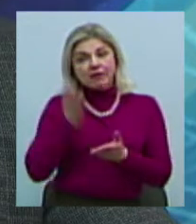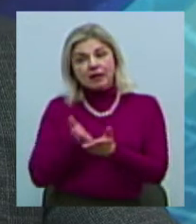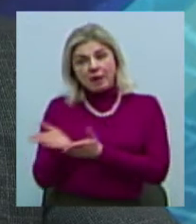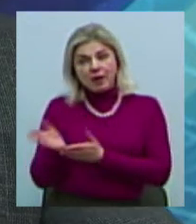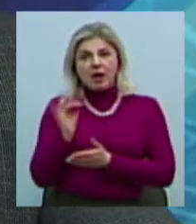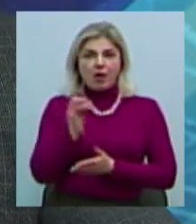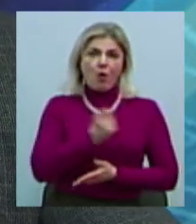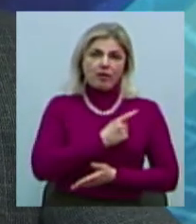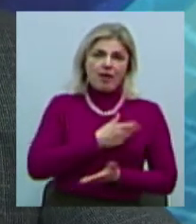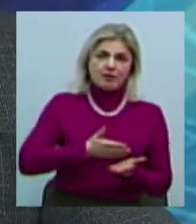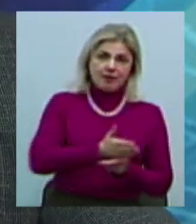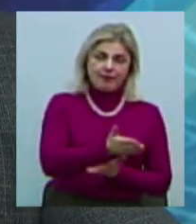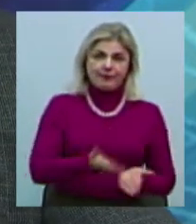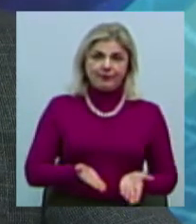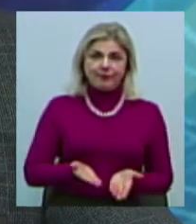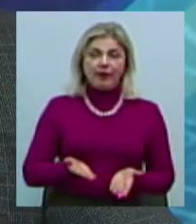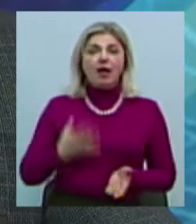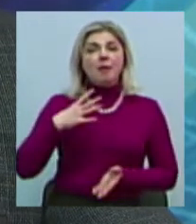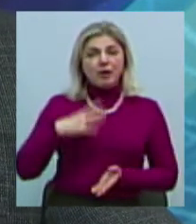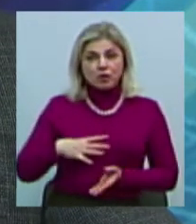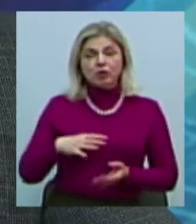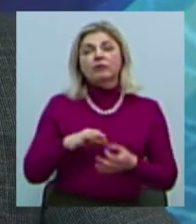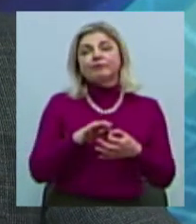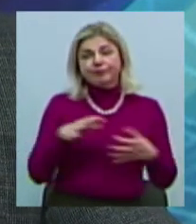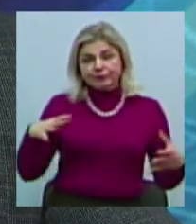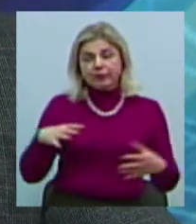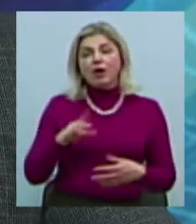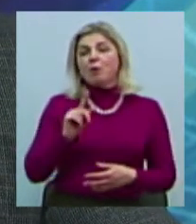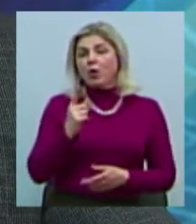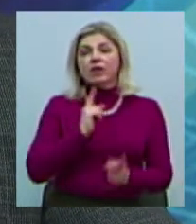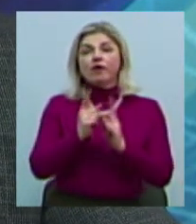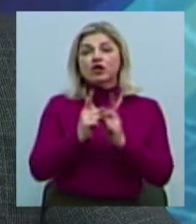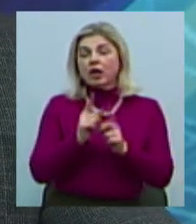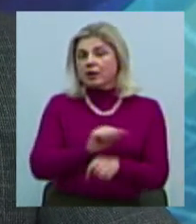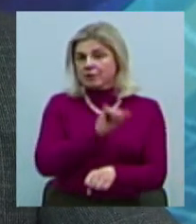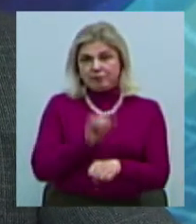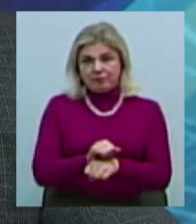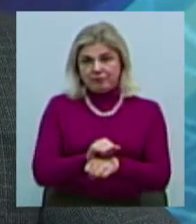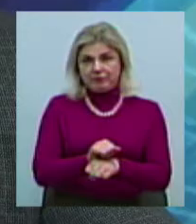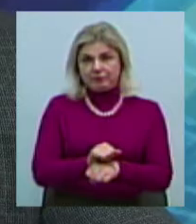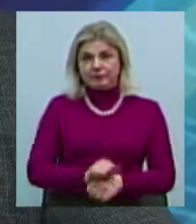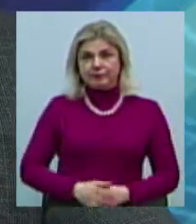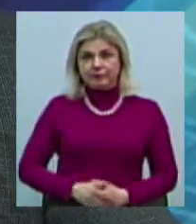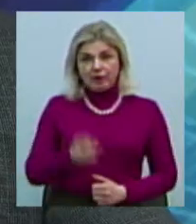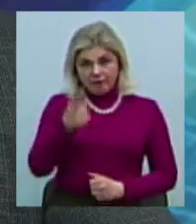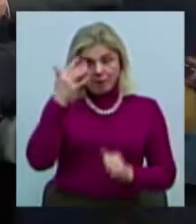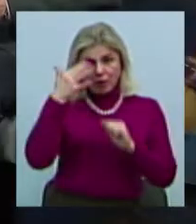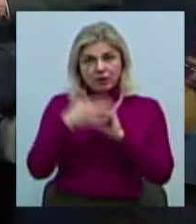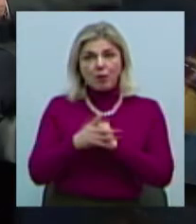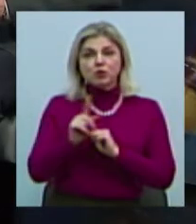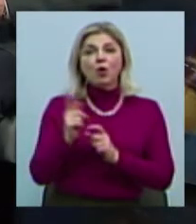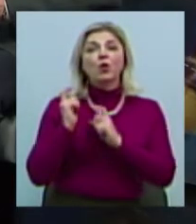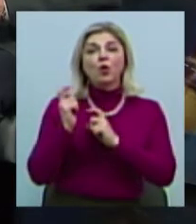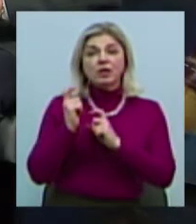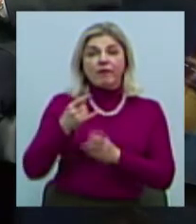одеське. Пришлось разблокировать, потому что вообще у нас движение остановилось там. Ну, понимаете, что грузовик перекрывает